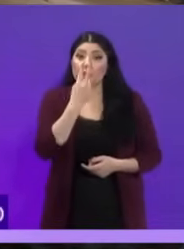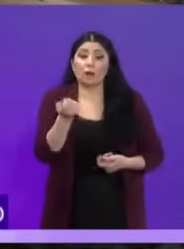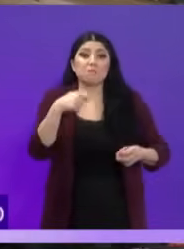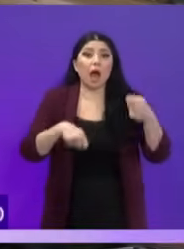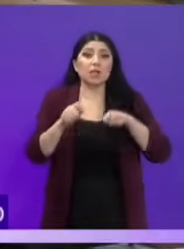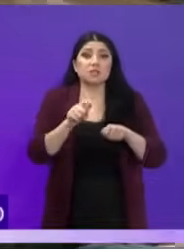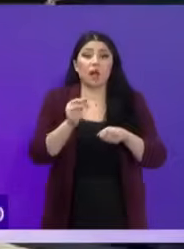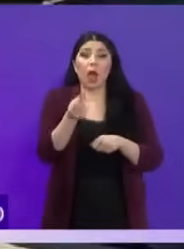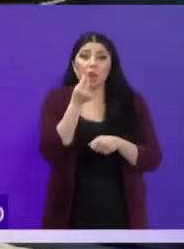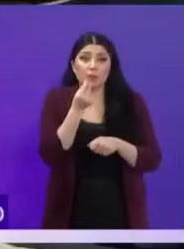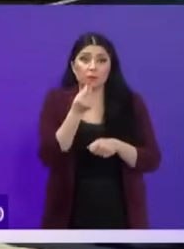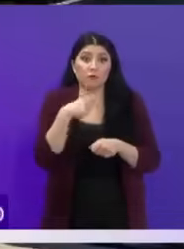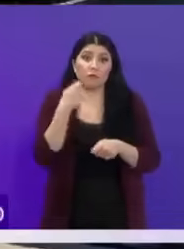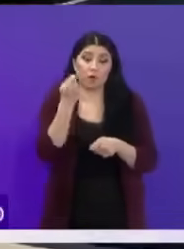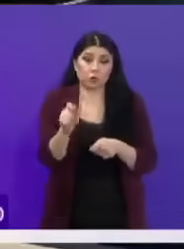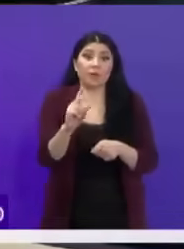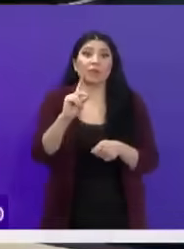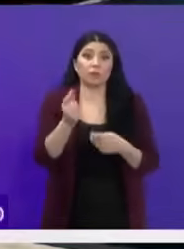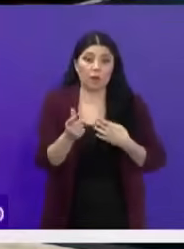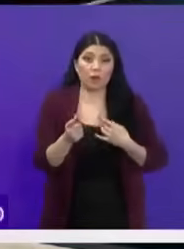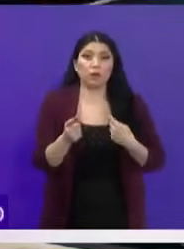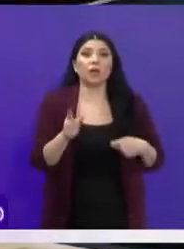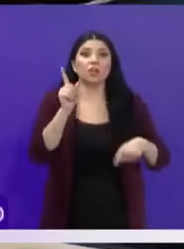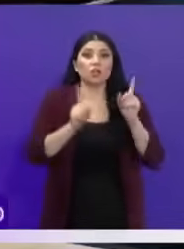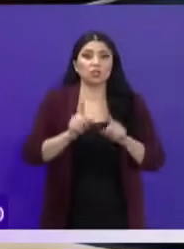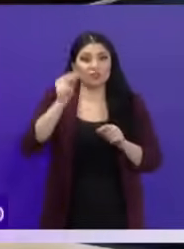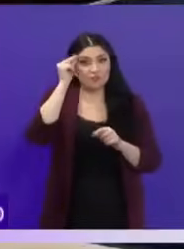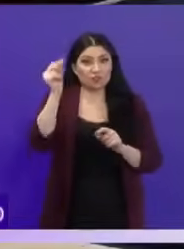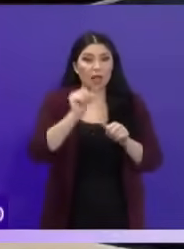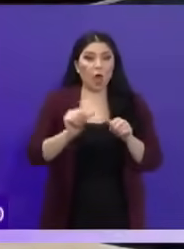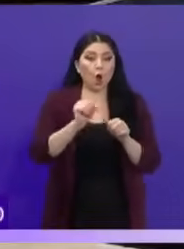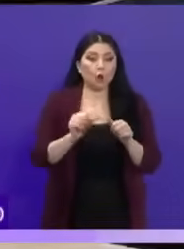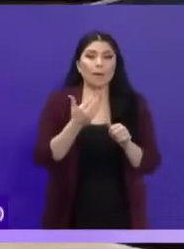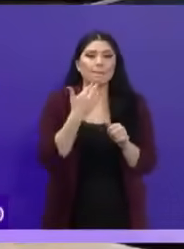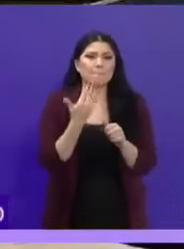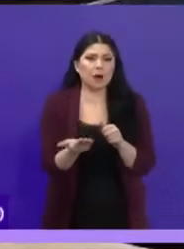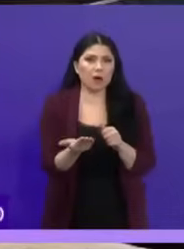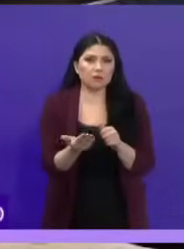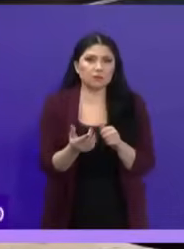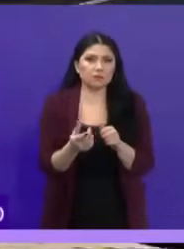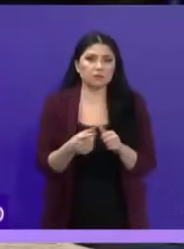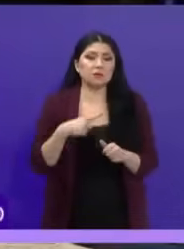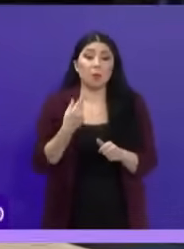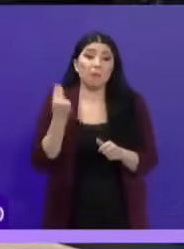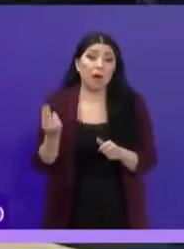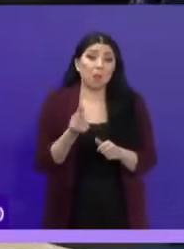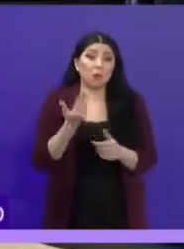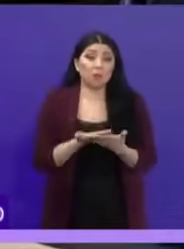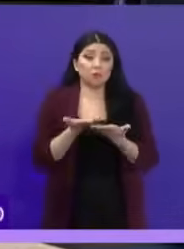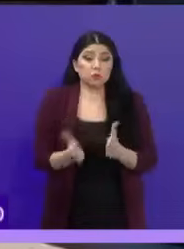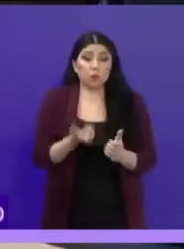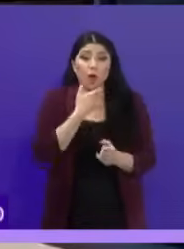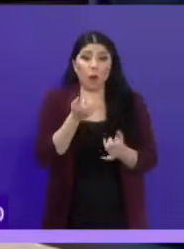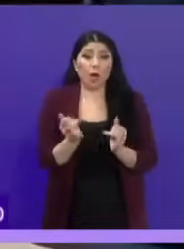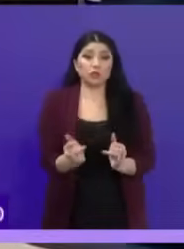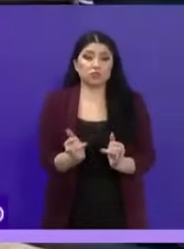la alimente. Da, deși peștile din economie par să fie puțin mai bune pentru începutul acestui